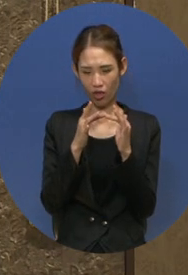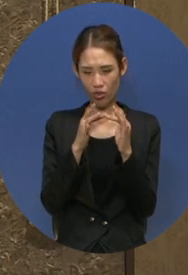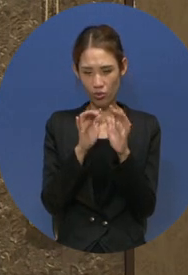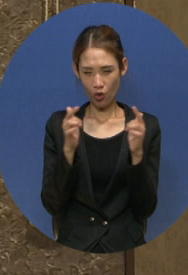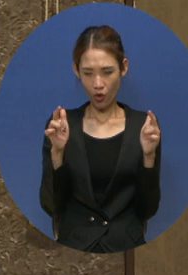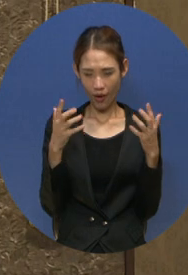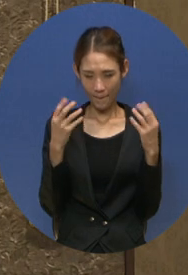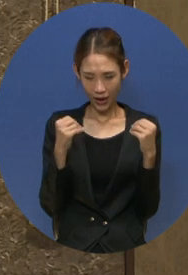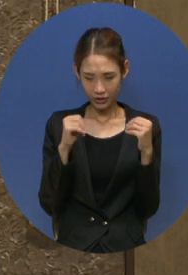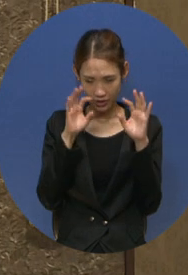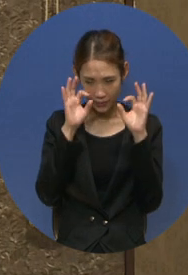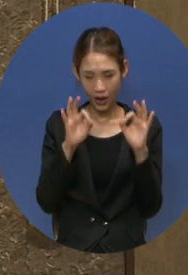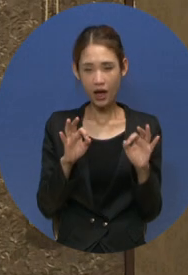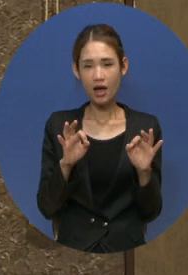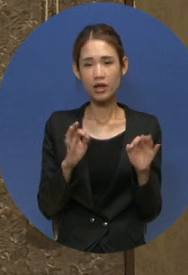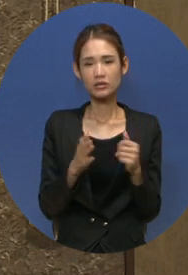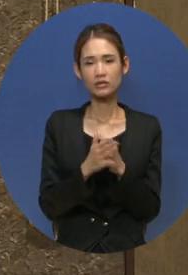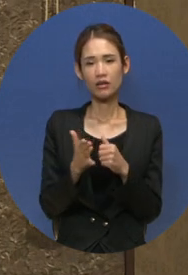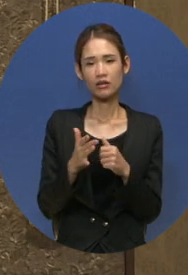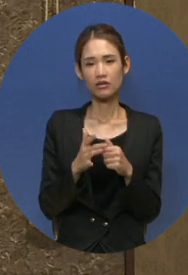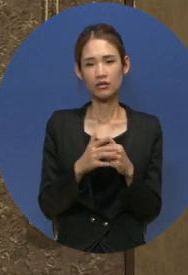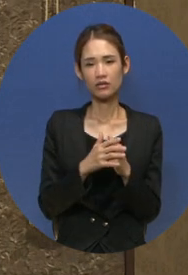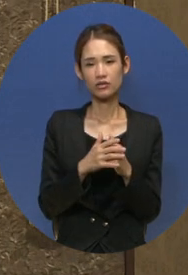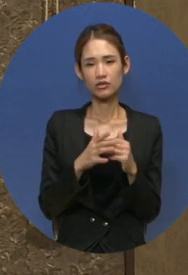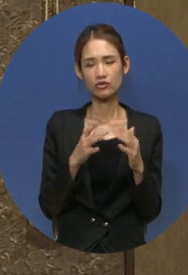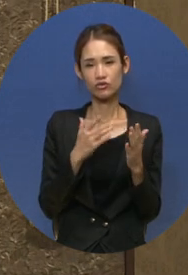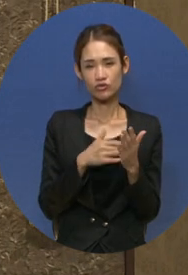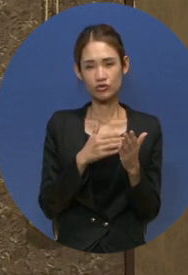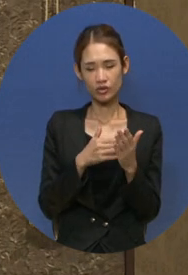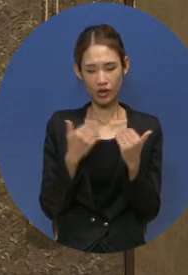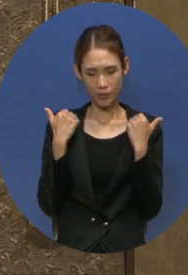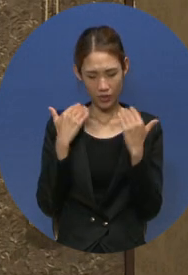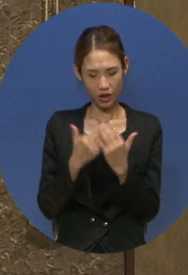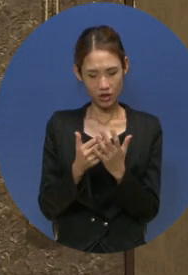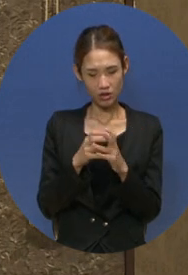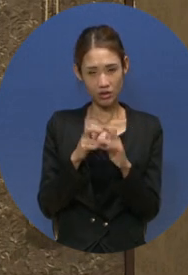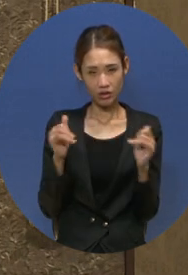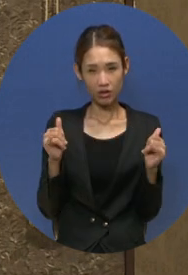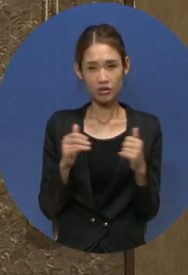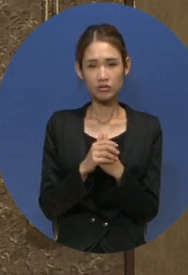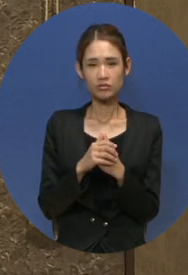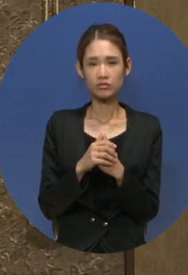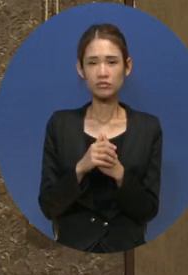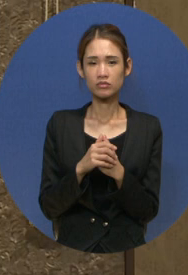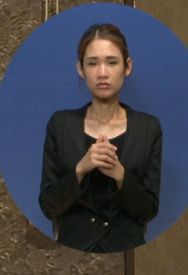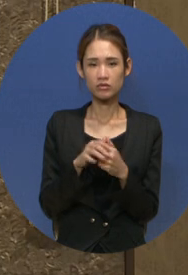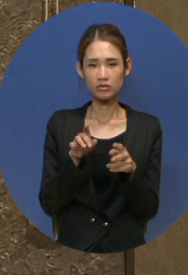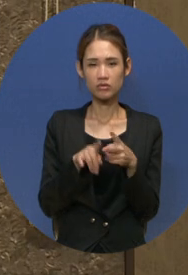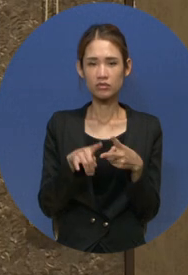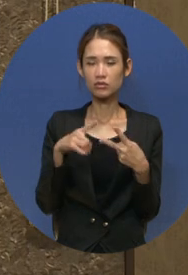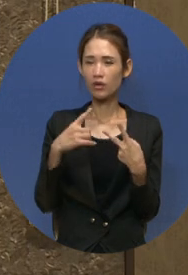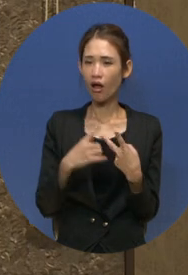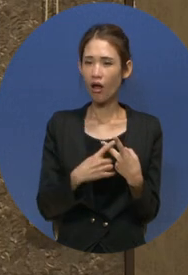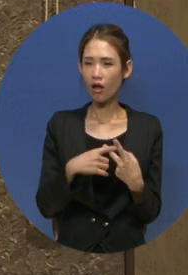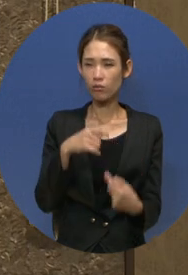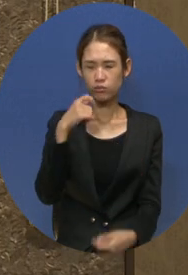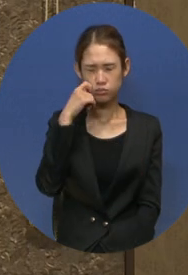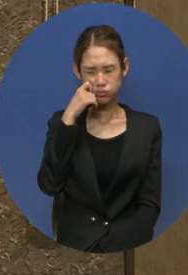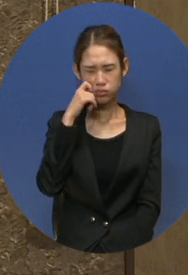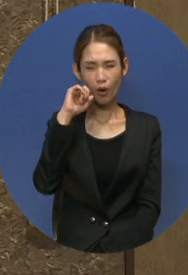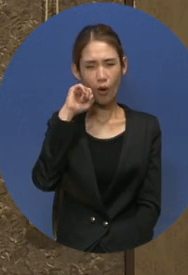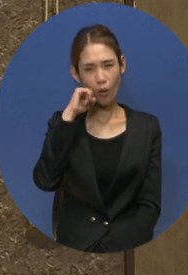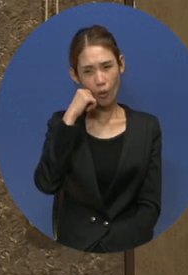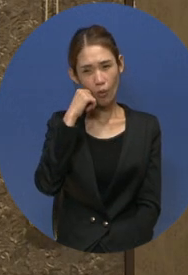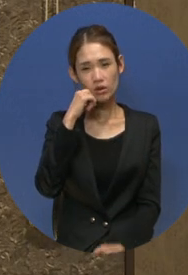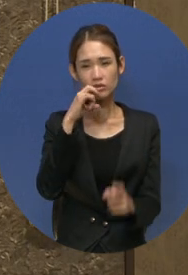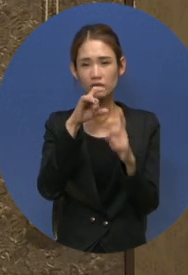이렇게 우리를 접하게 되잖아요. 네. 근데 그런 뉴스들이 이 발달 장애인들이 보면은 이해하지 못하는 말들이 너무 많은 거예요.